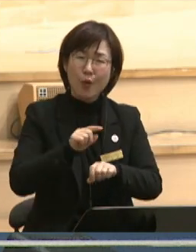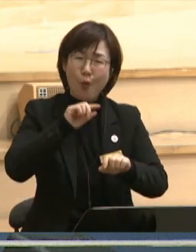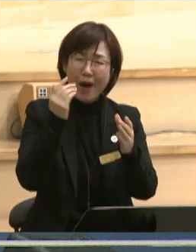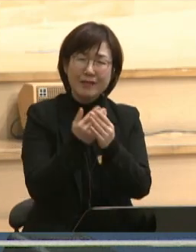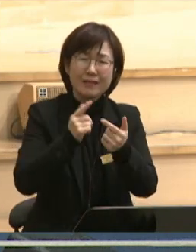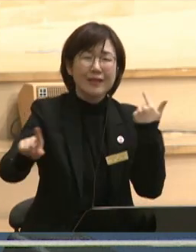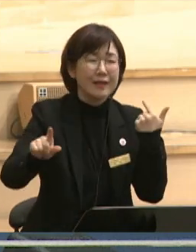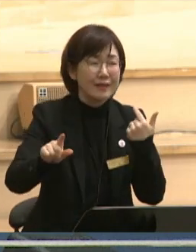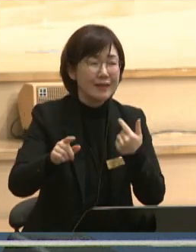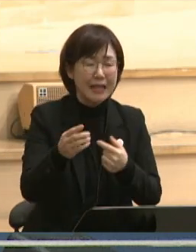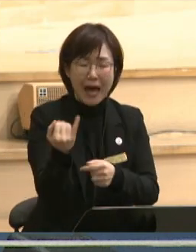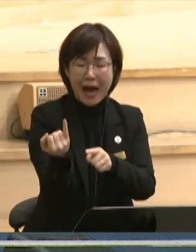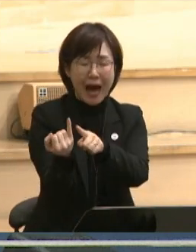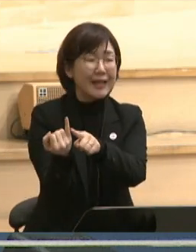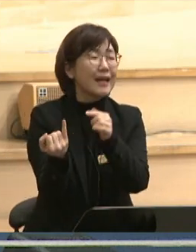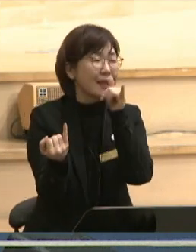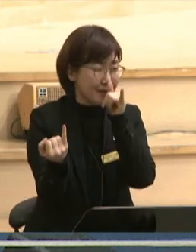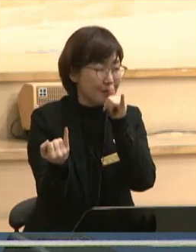있습니다